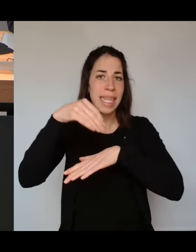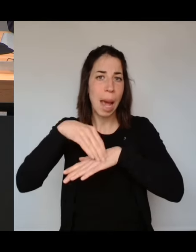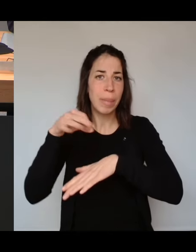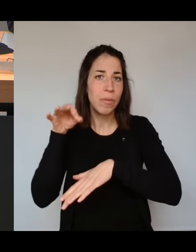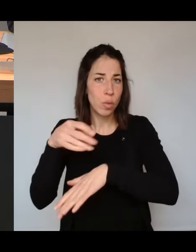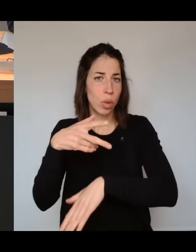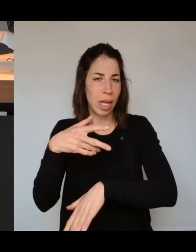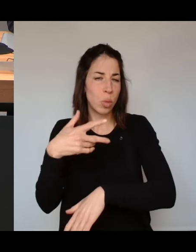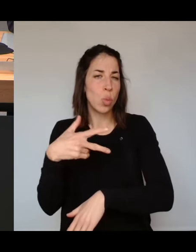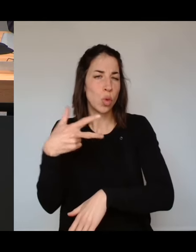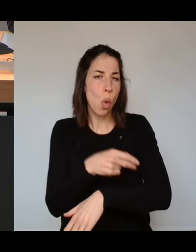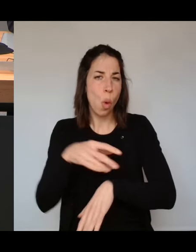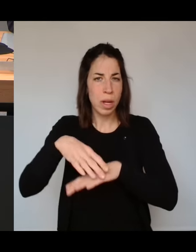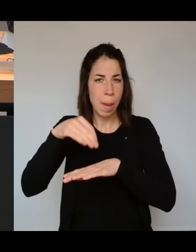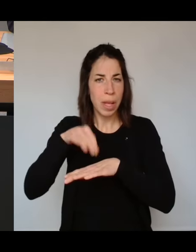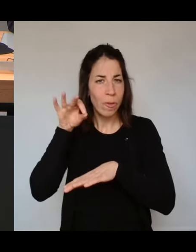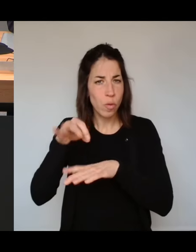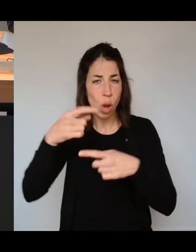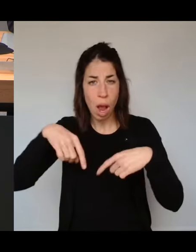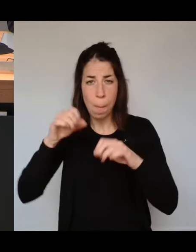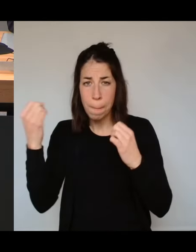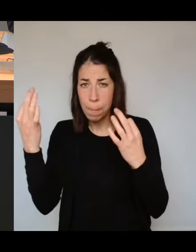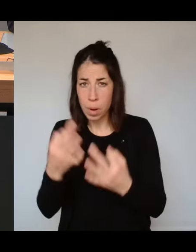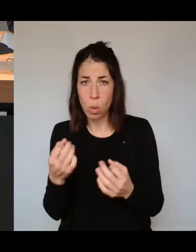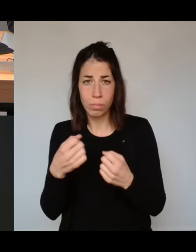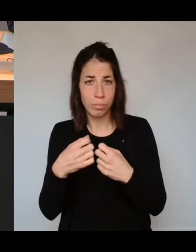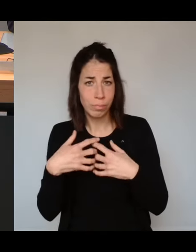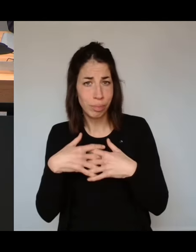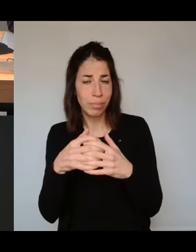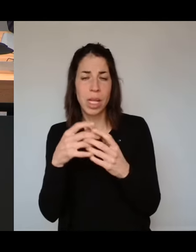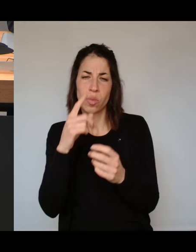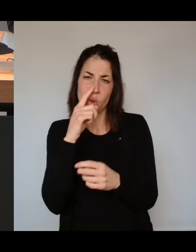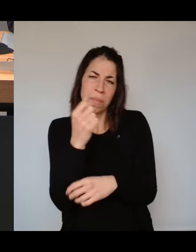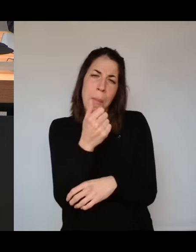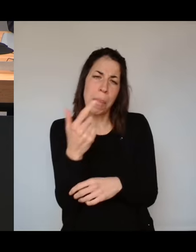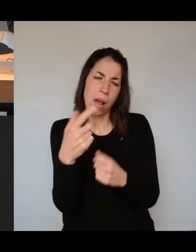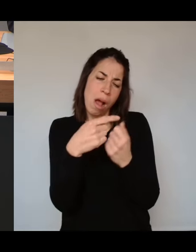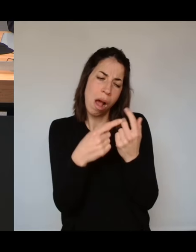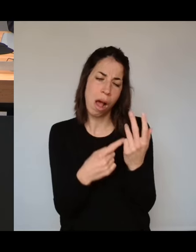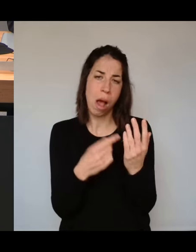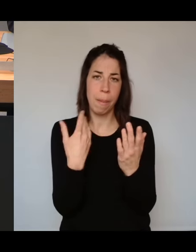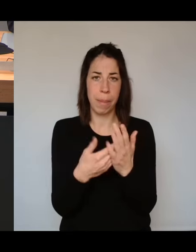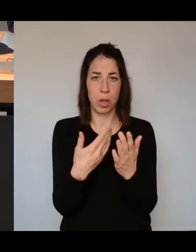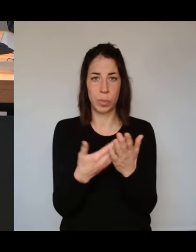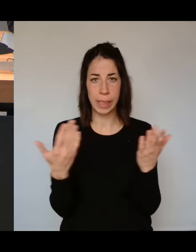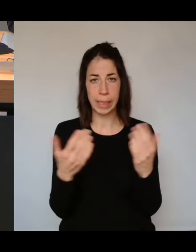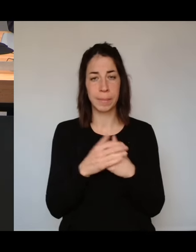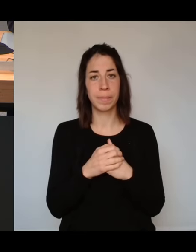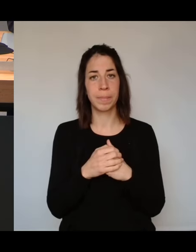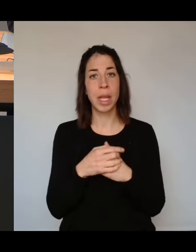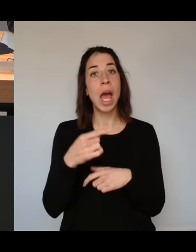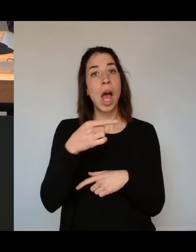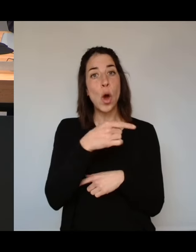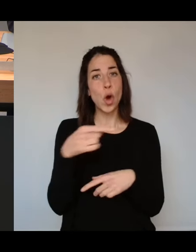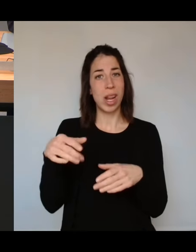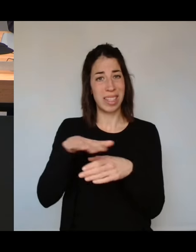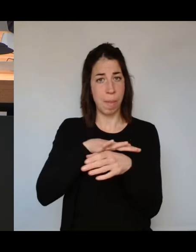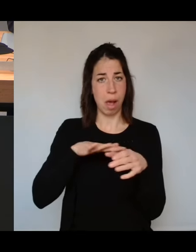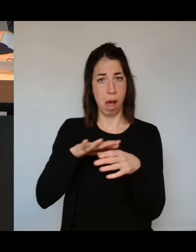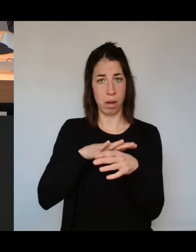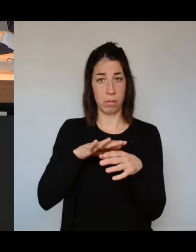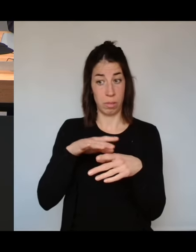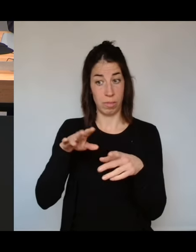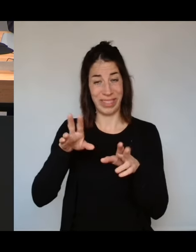nennen. Und ja, um den öffentlichen Raum am Görli zurückzuerobern, braucht es auch einige Sicherheitsmaßnahmen und